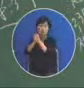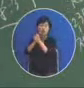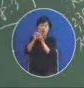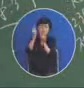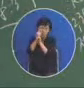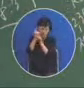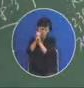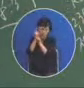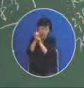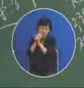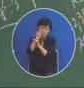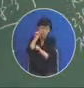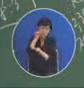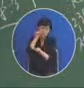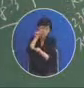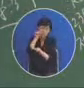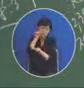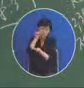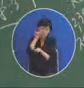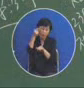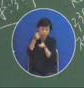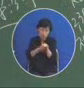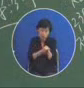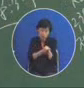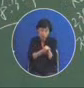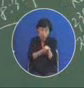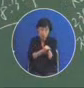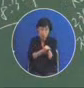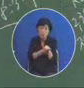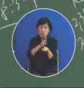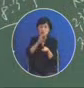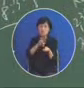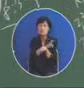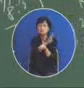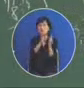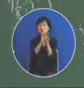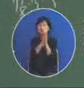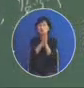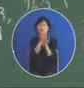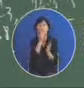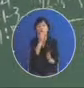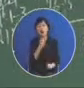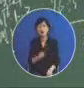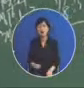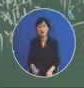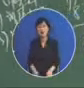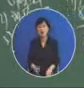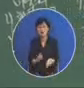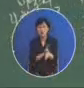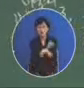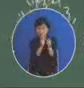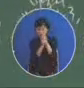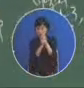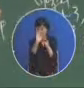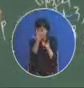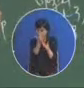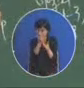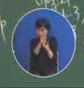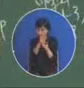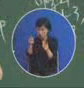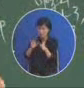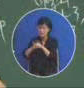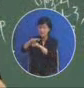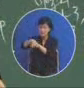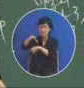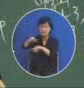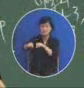and night. 그러다가 24가 딱 되어집니다. And then you will have 24 hours. 이때부터는 여러분은 세계를 정복하게 돼요. And that is when you'll be